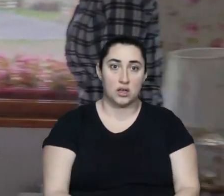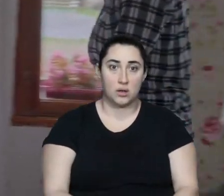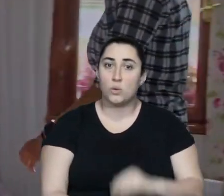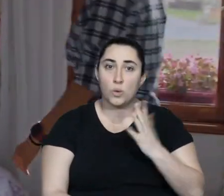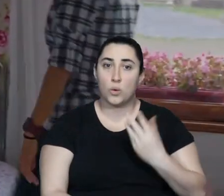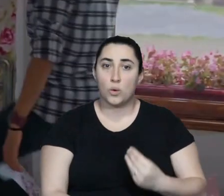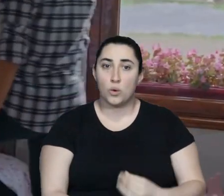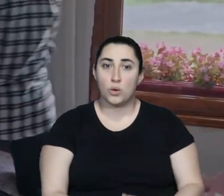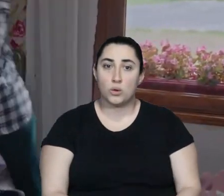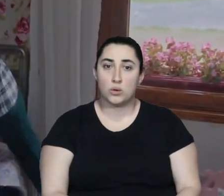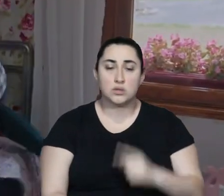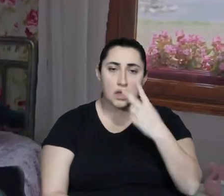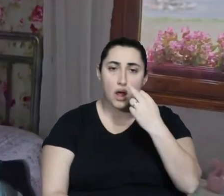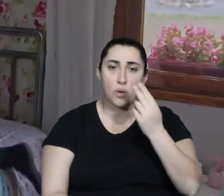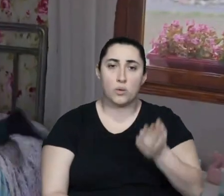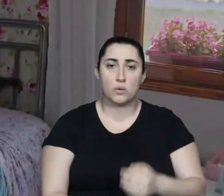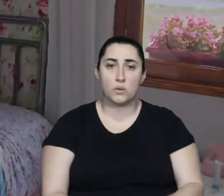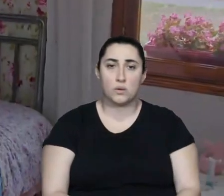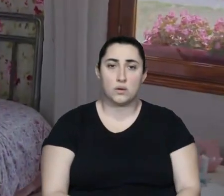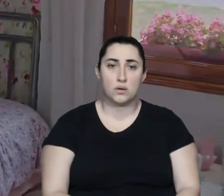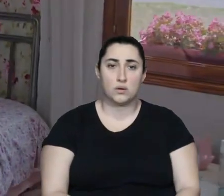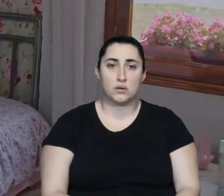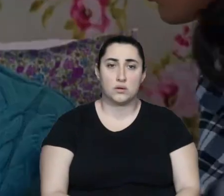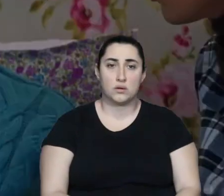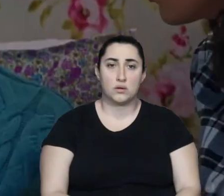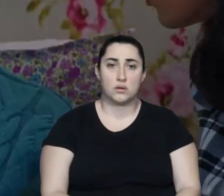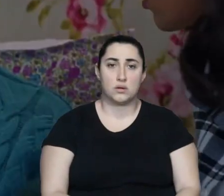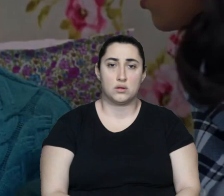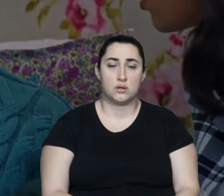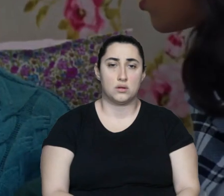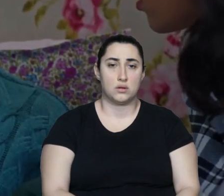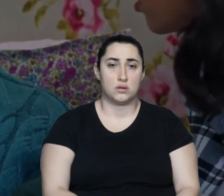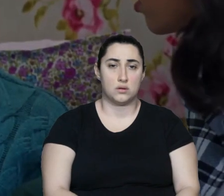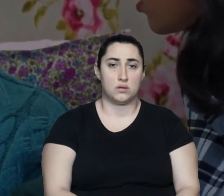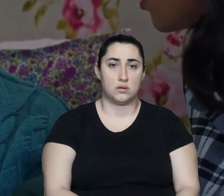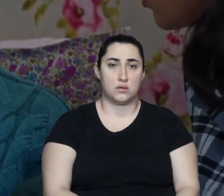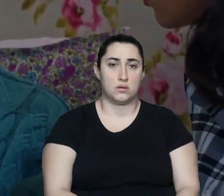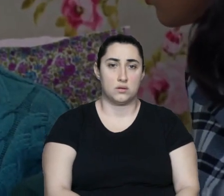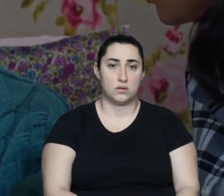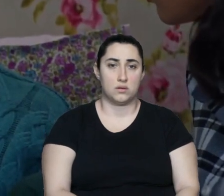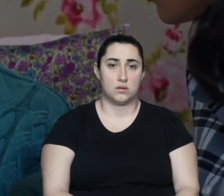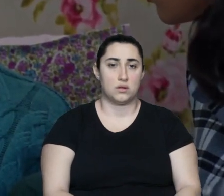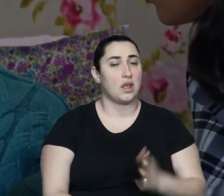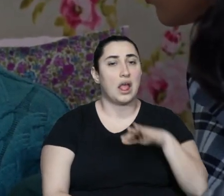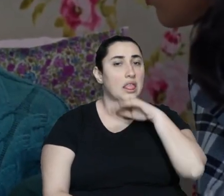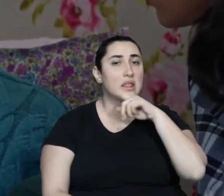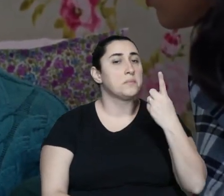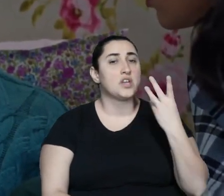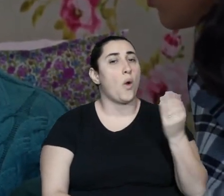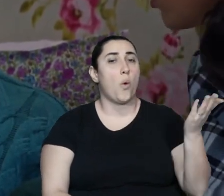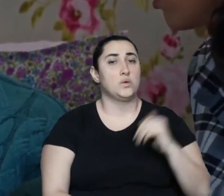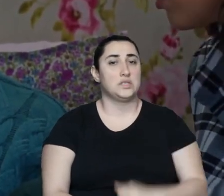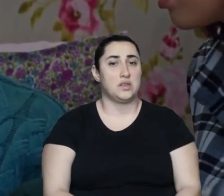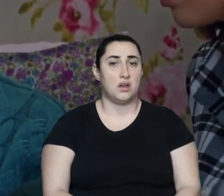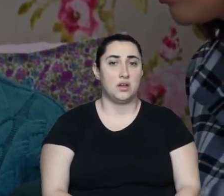Ne oldu? Sen niye ağlıyorsun? Ha? Yatakta yanına geçti. Ya dedeme bir şey olsaydı